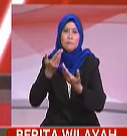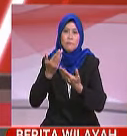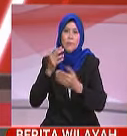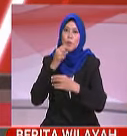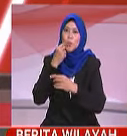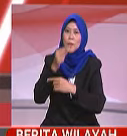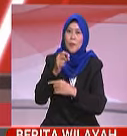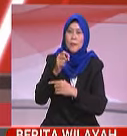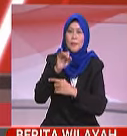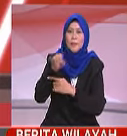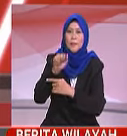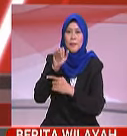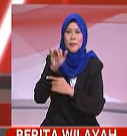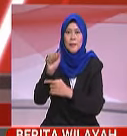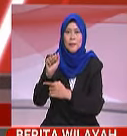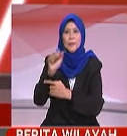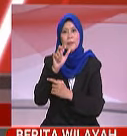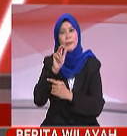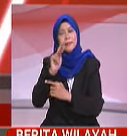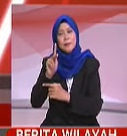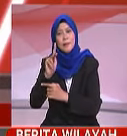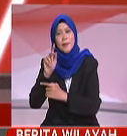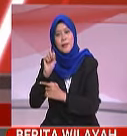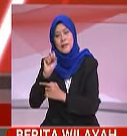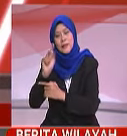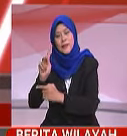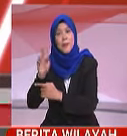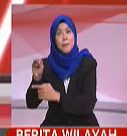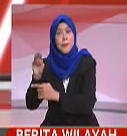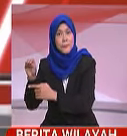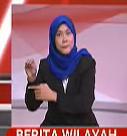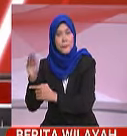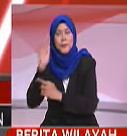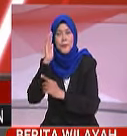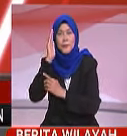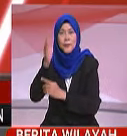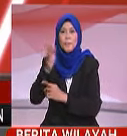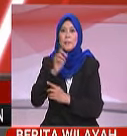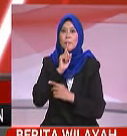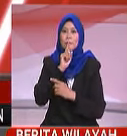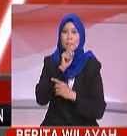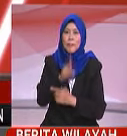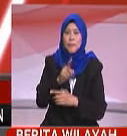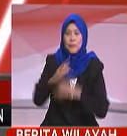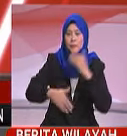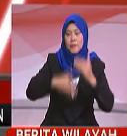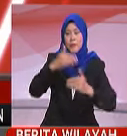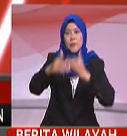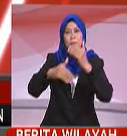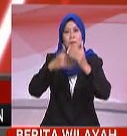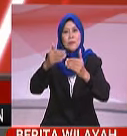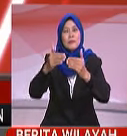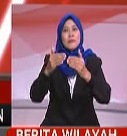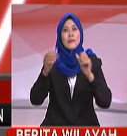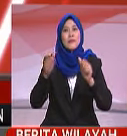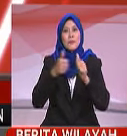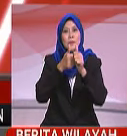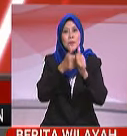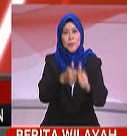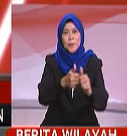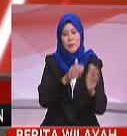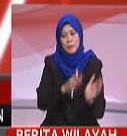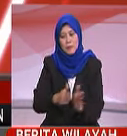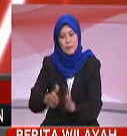dan suruhanjaya komunikasi dan multimedia Malaysia scmm akan memastikan kemajuan pelaksanaannya berdasarkan